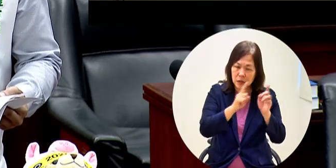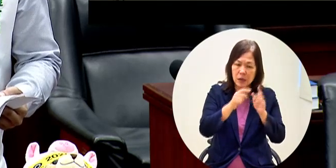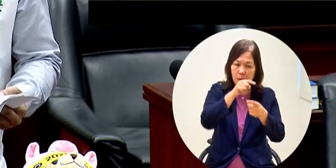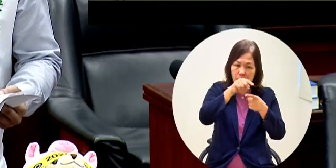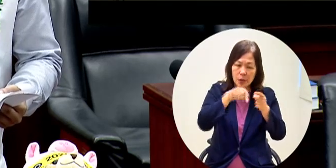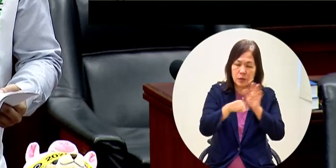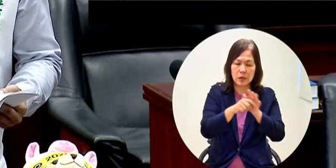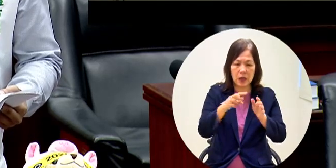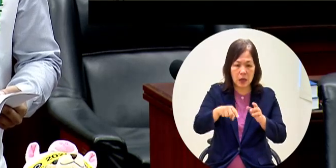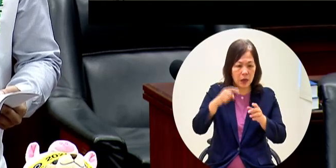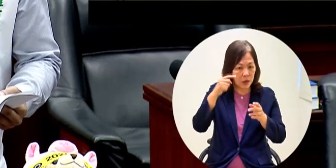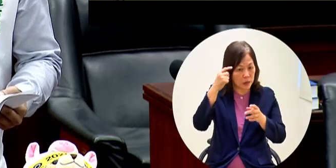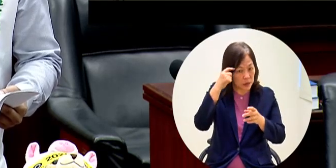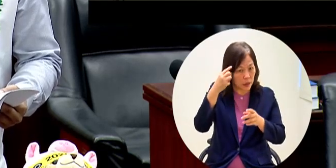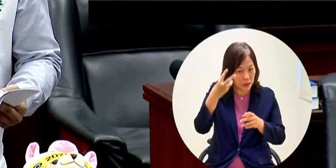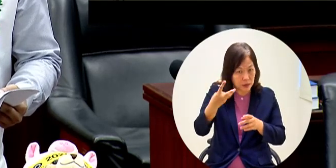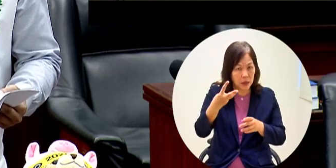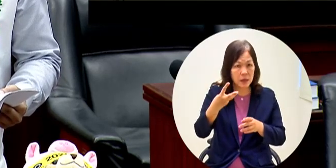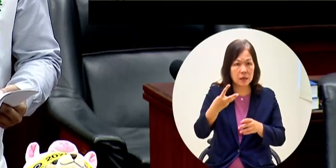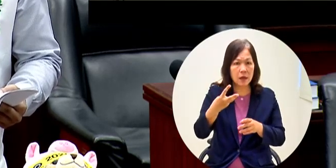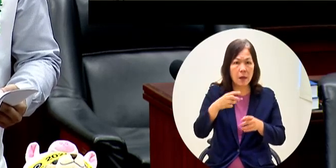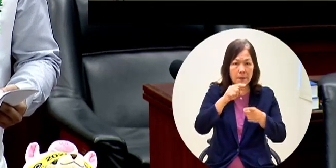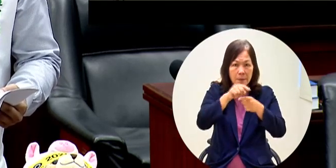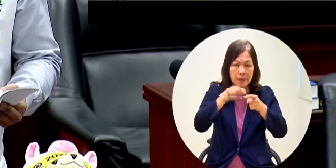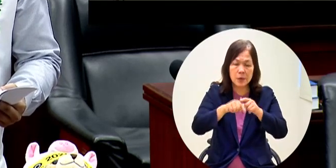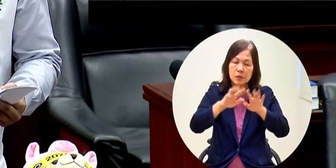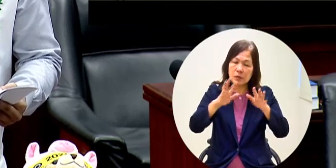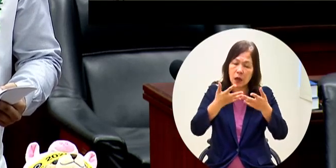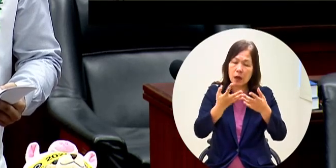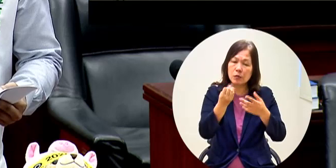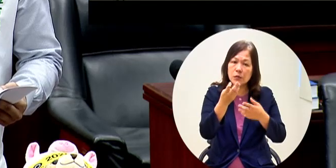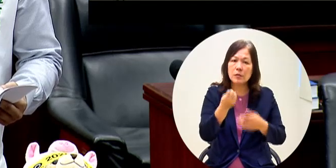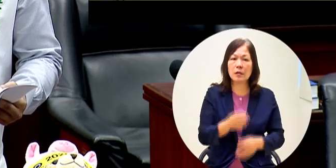啊，平均啊一个多少，